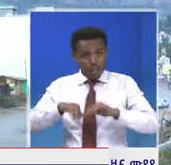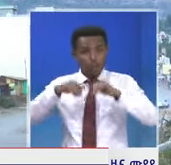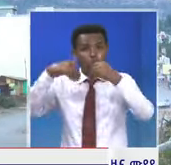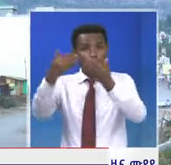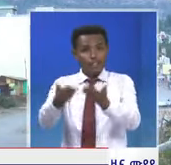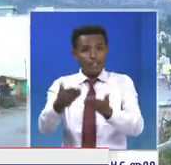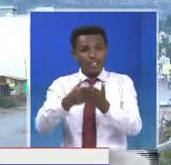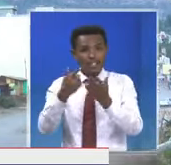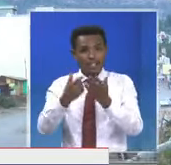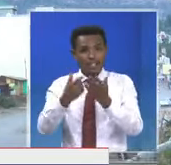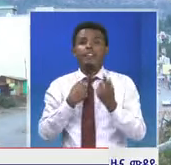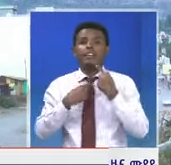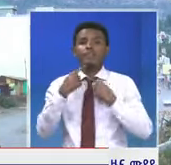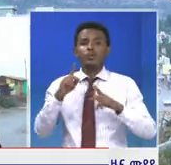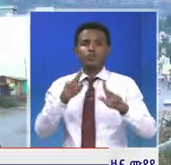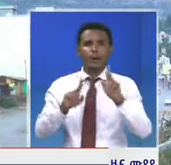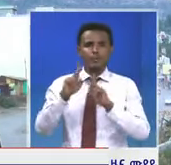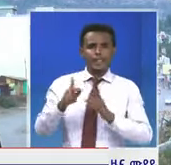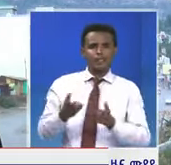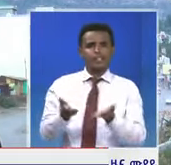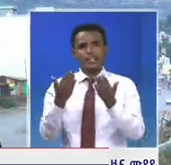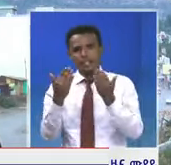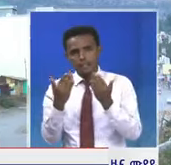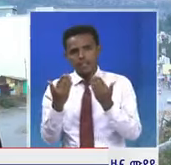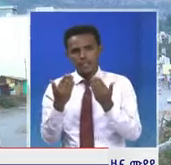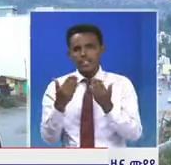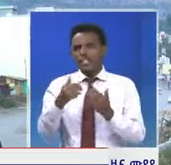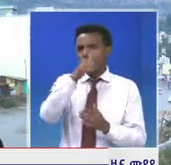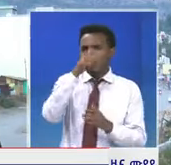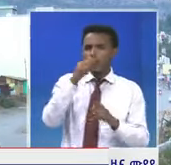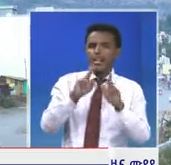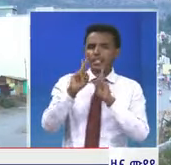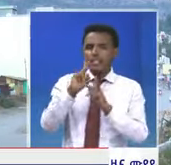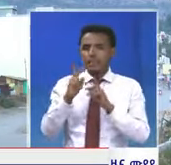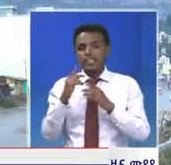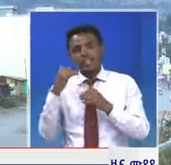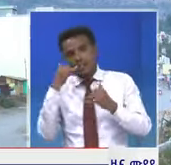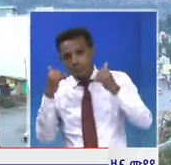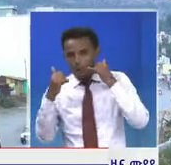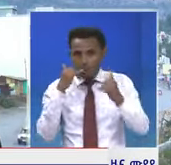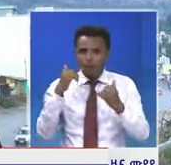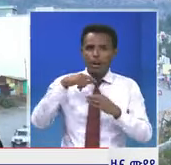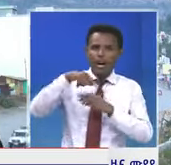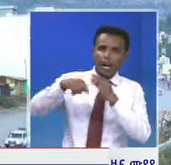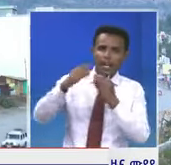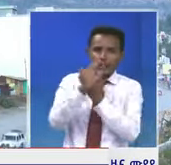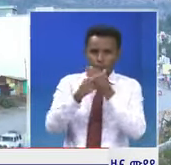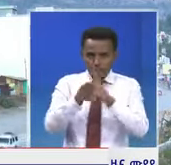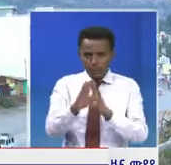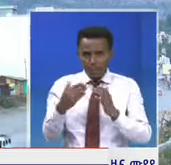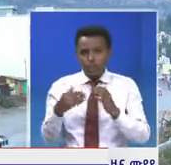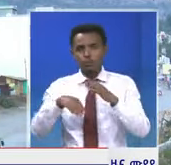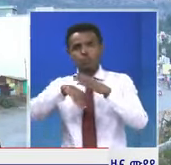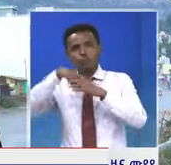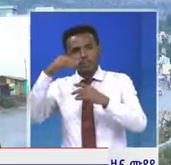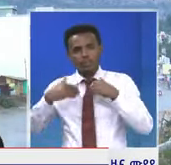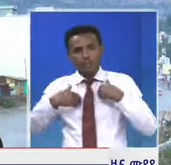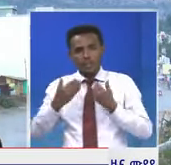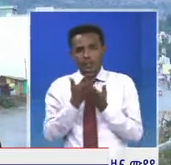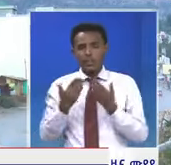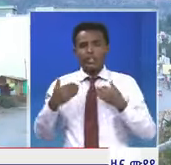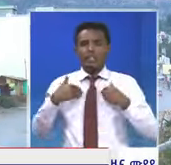ነዋሪዎችም ከናፈቁት ማህበረሰብ ከቀሪው የኢትዮጵያ ሕዝብ ጋር እየተደዋወሉ አገር ውስጥም ካለው ውጭም ካለው የህብረተሰብ ክፍል ጋር የነበራቸውን